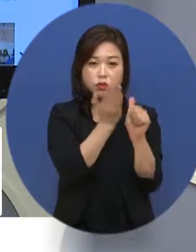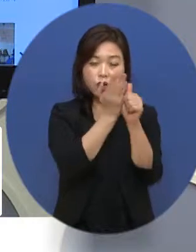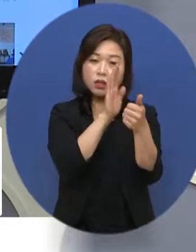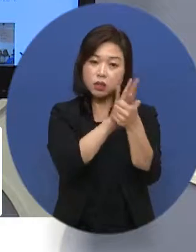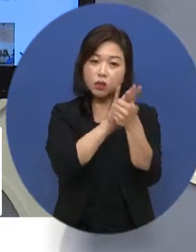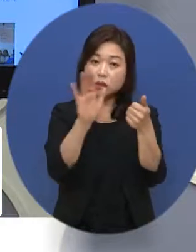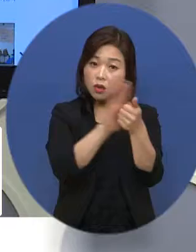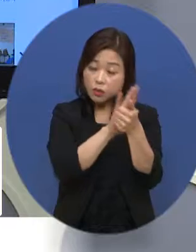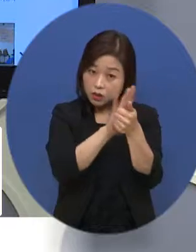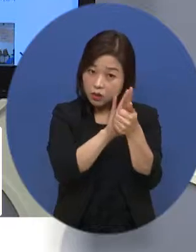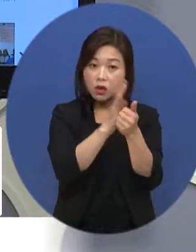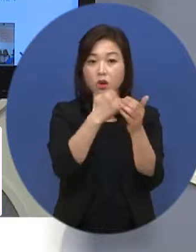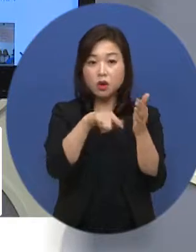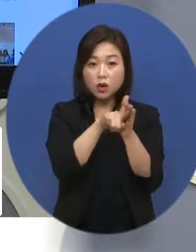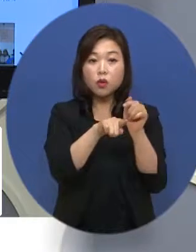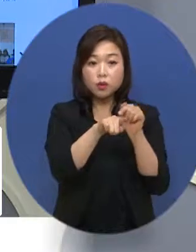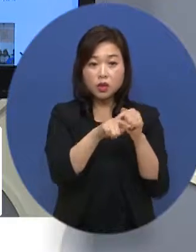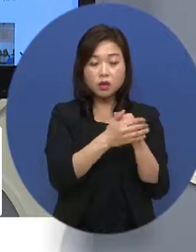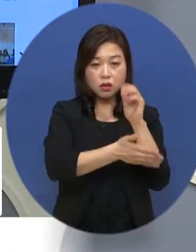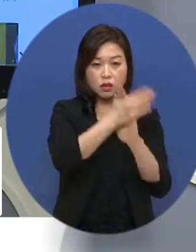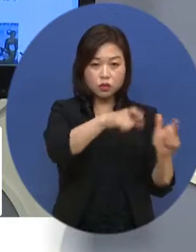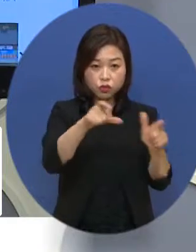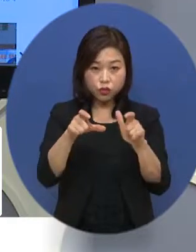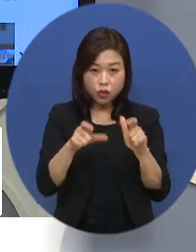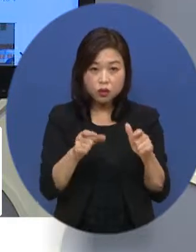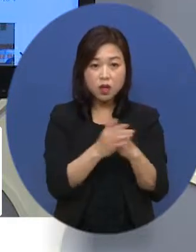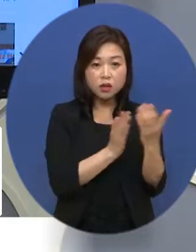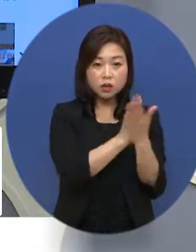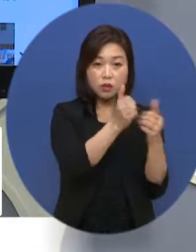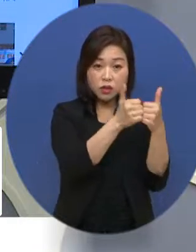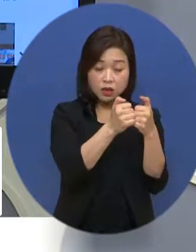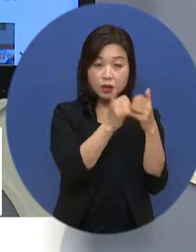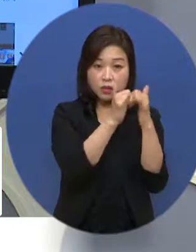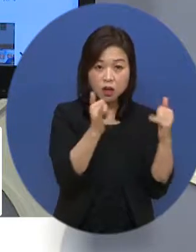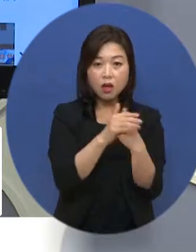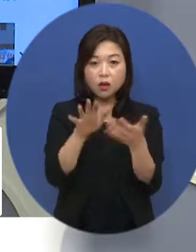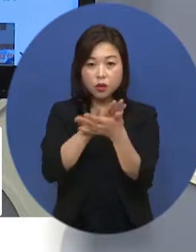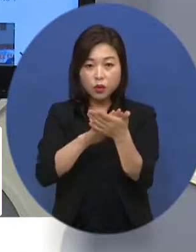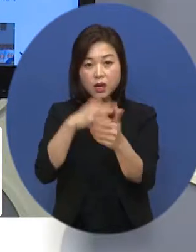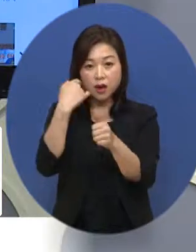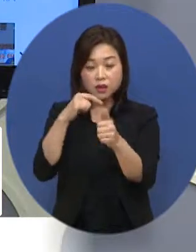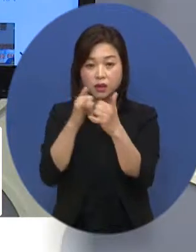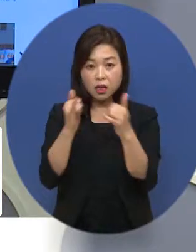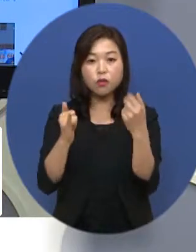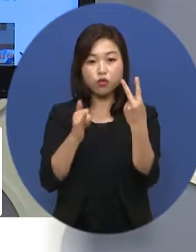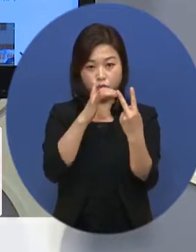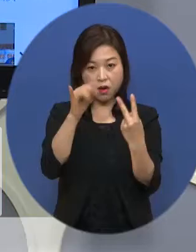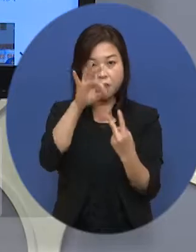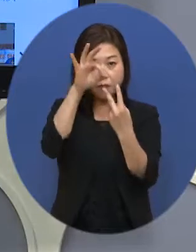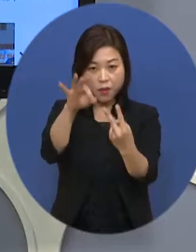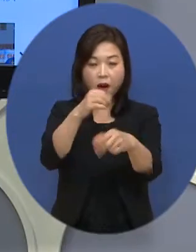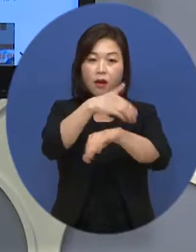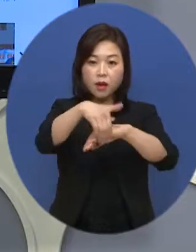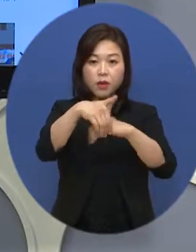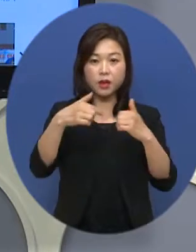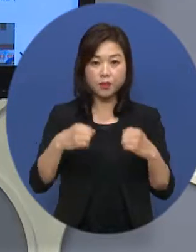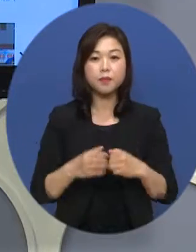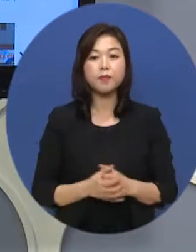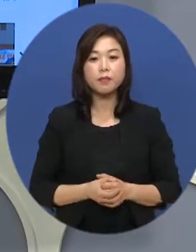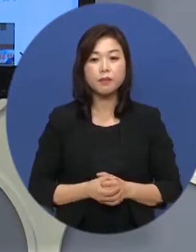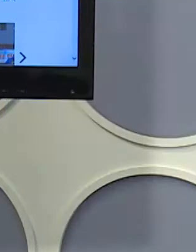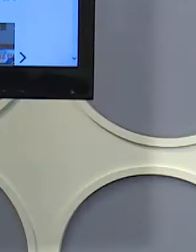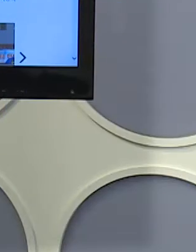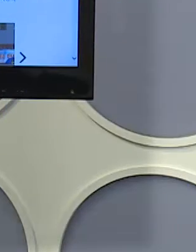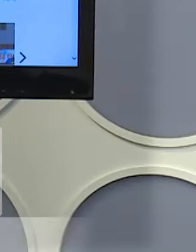서비스를 지원하기 위해 시 군별로 2명의 전문 상담사와 놀이지도 4 를 지원할 계획입니다 다음